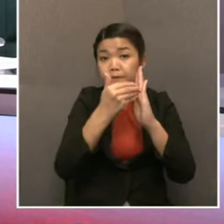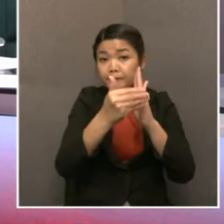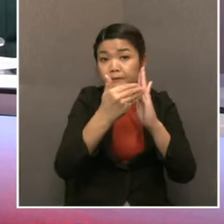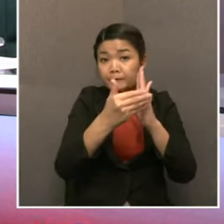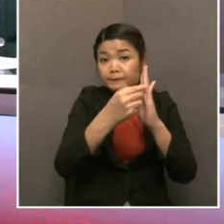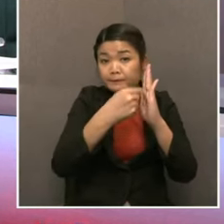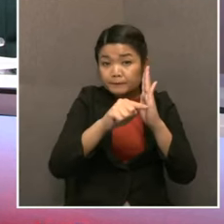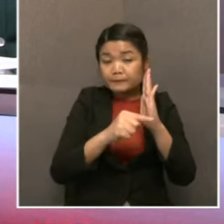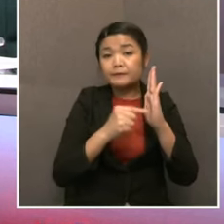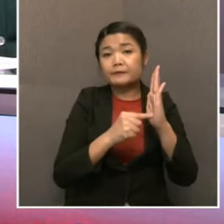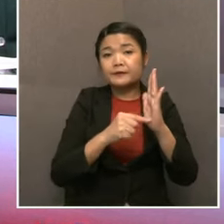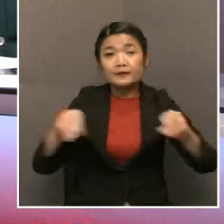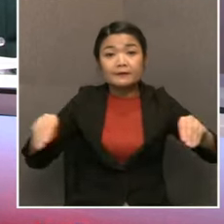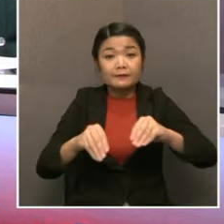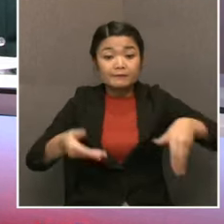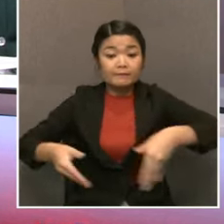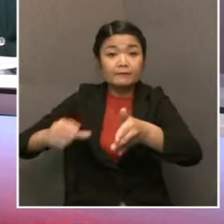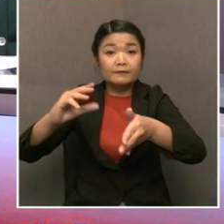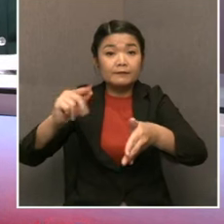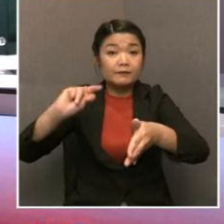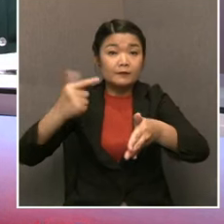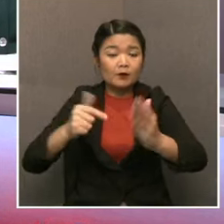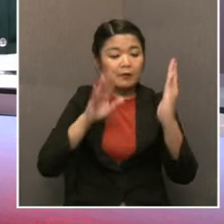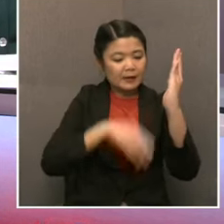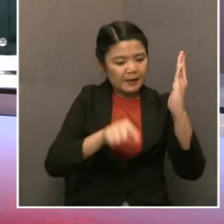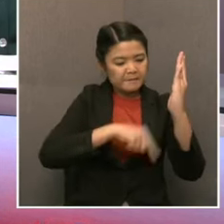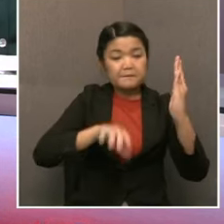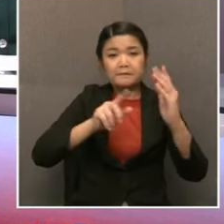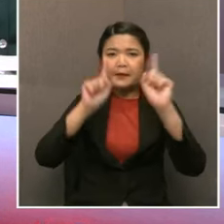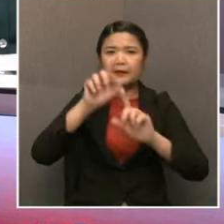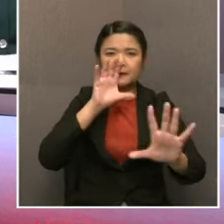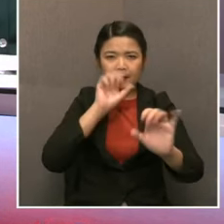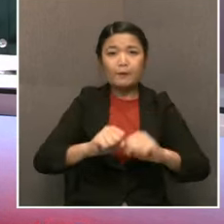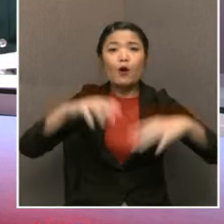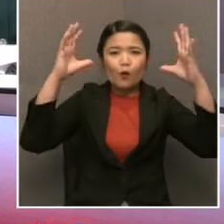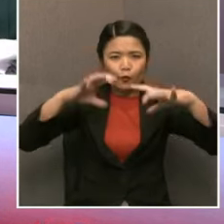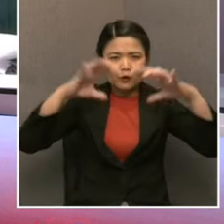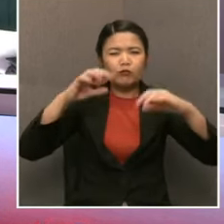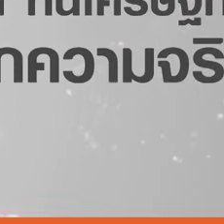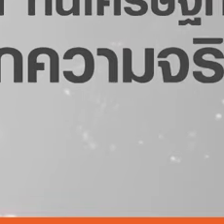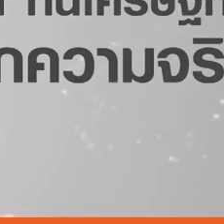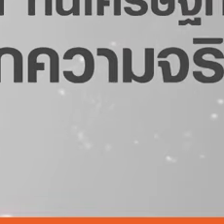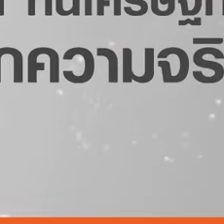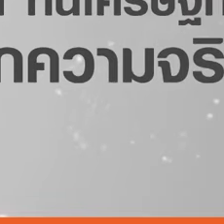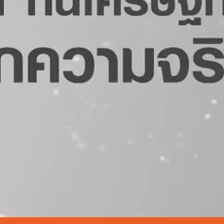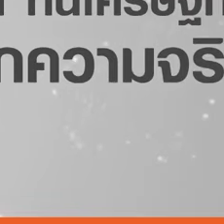บนแล้วก็จงหวดร่มน้ำของ และภาคใต้ด้วยทอาจาร์ระเมินว่าฝนจะหนักมากข้ในชวงปลายปีนี้นั่นเองนะคะ